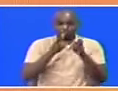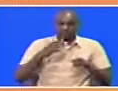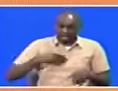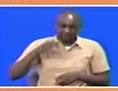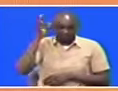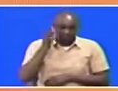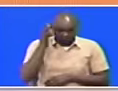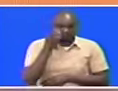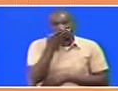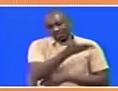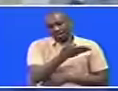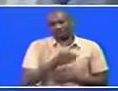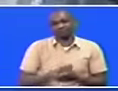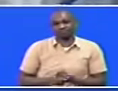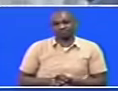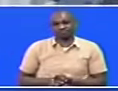anaarifu.